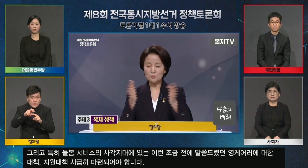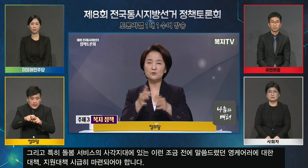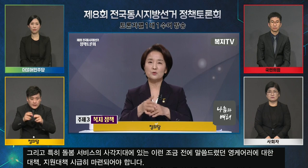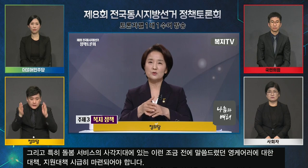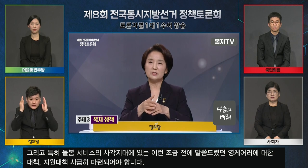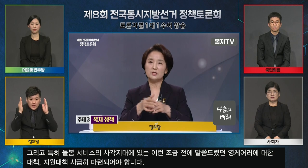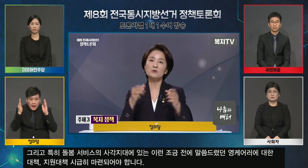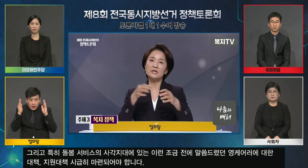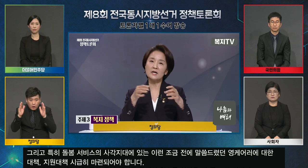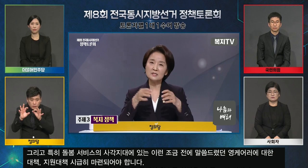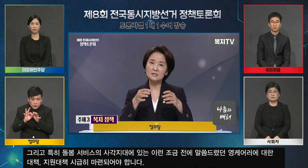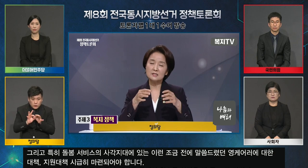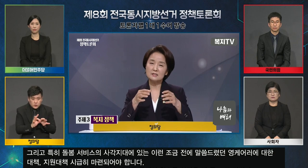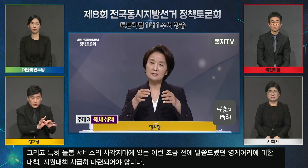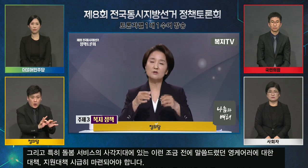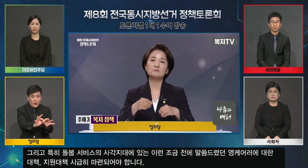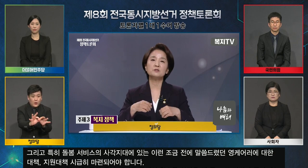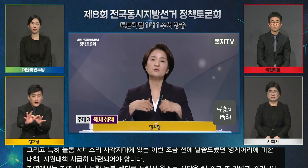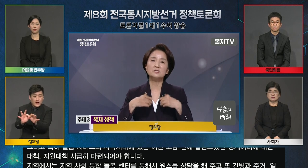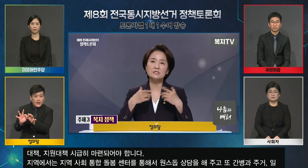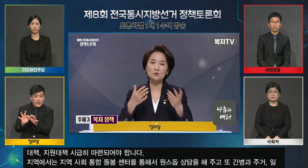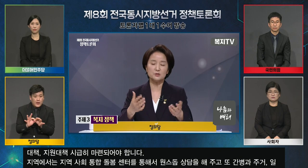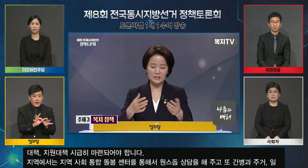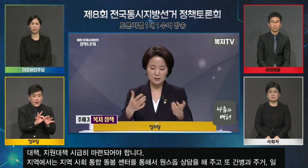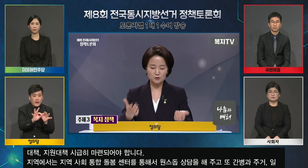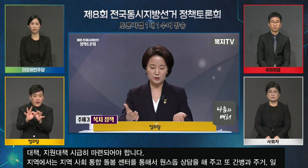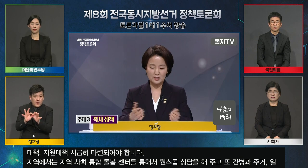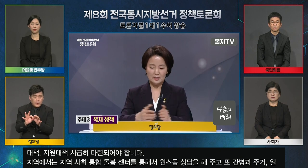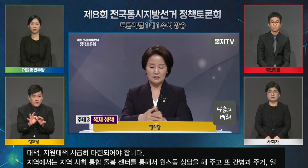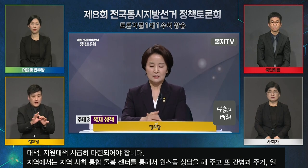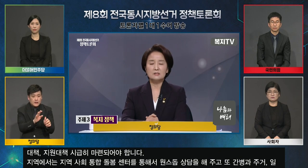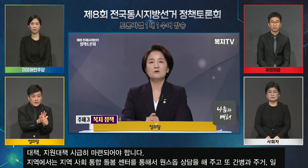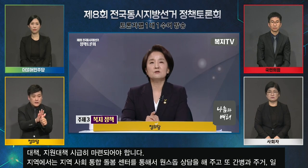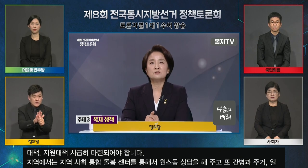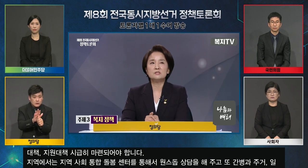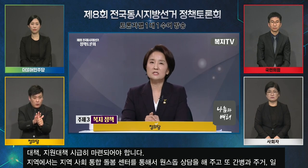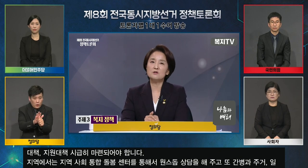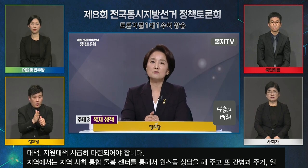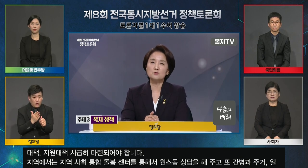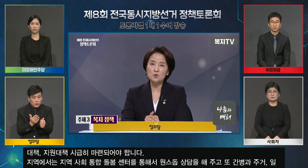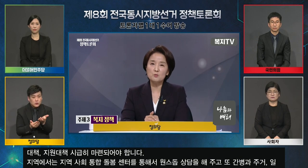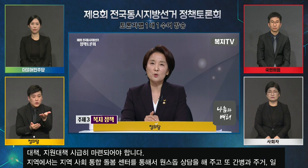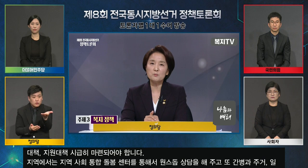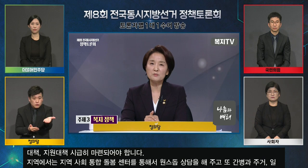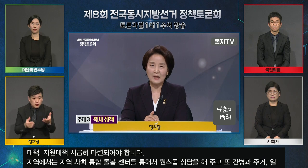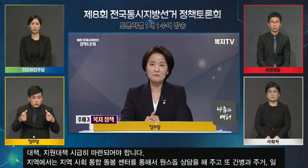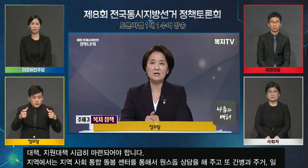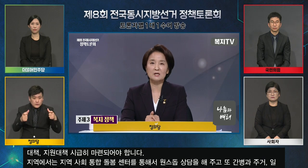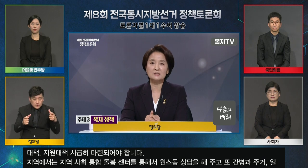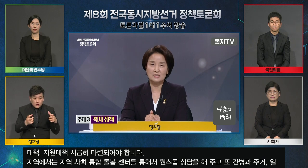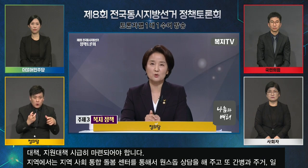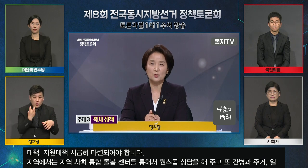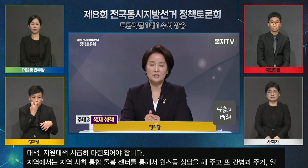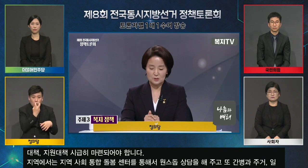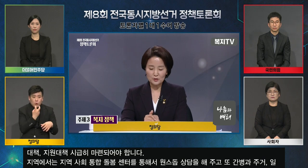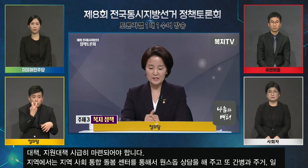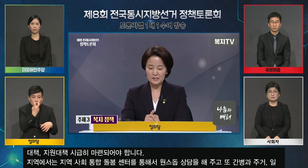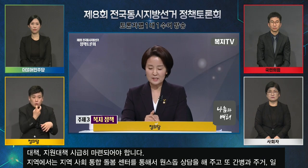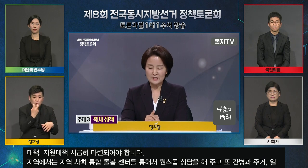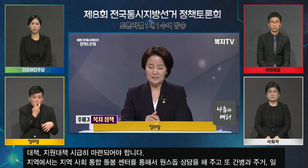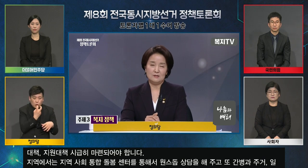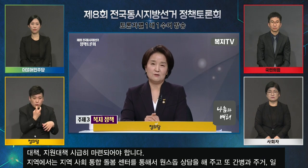서로 연계한 그런 필요한 지원을 해주는 그런 지역 돌봄 담당관 제도